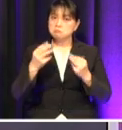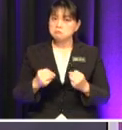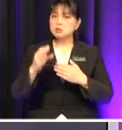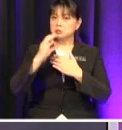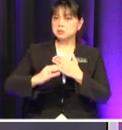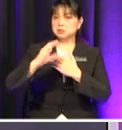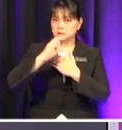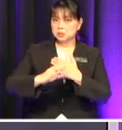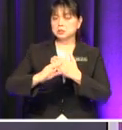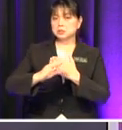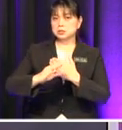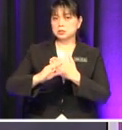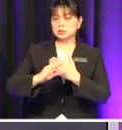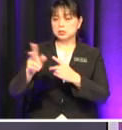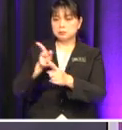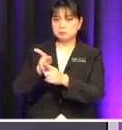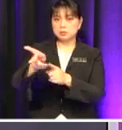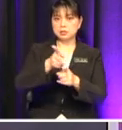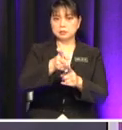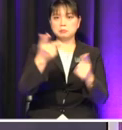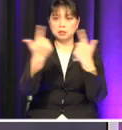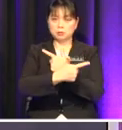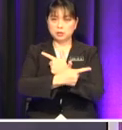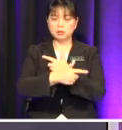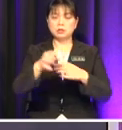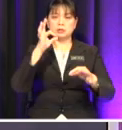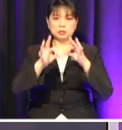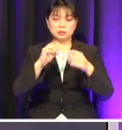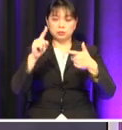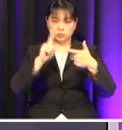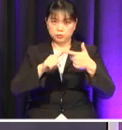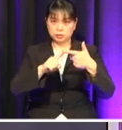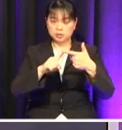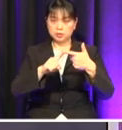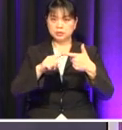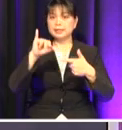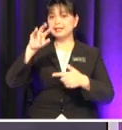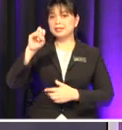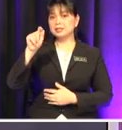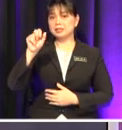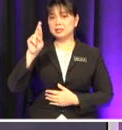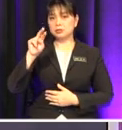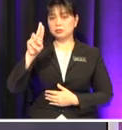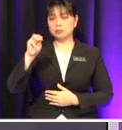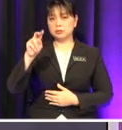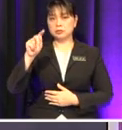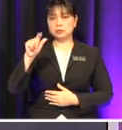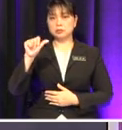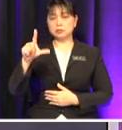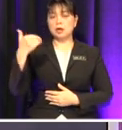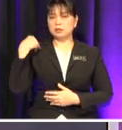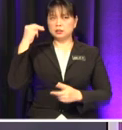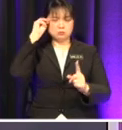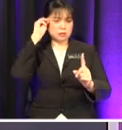pihak lawan kalau yang instrumental dia ada matlamat matlamat dia sama dia nak menang ataupun ganjaran